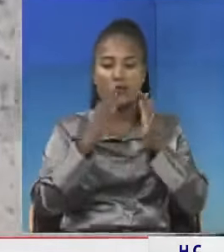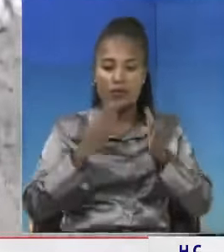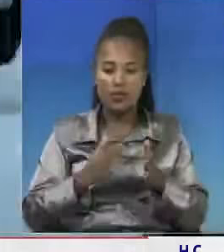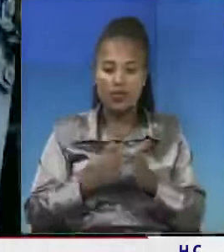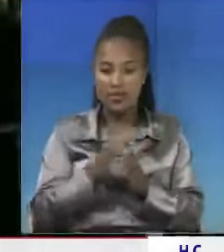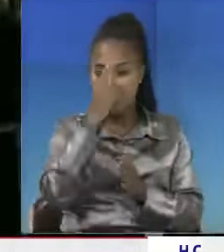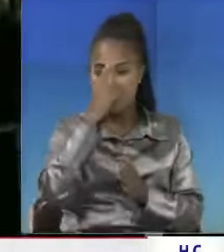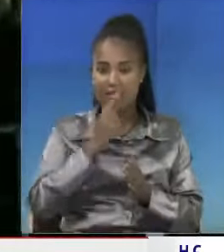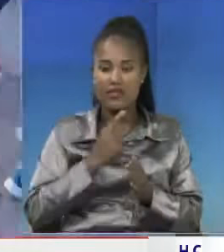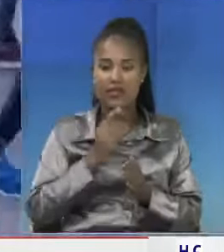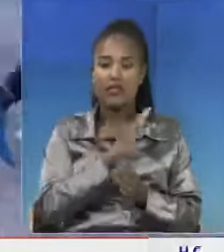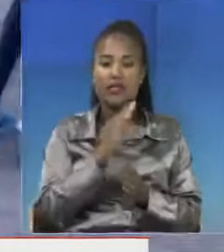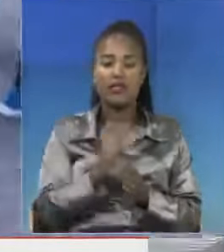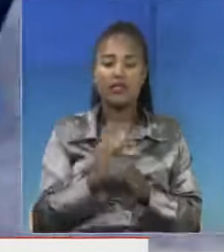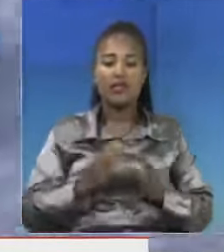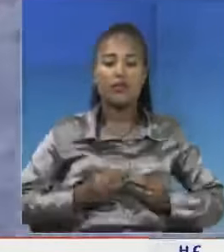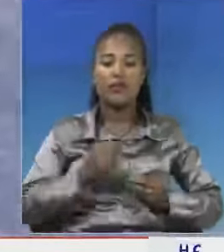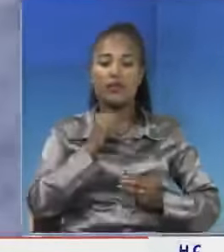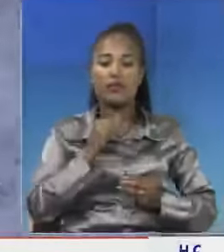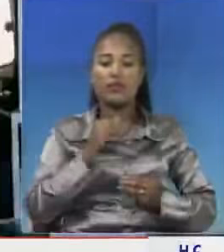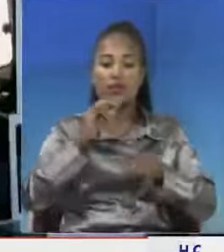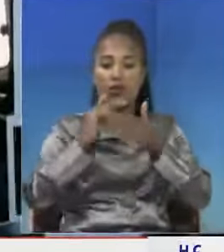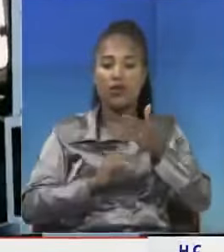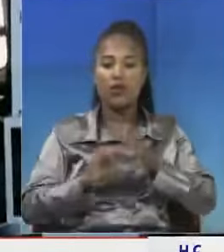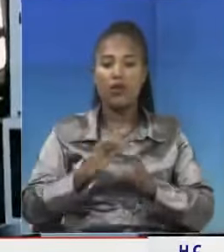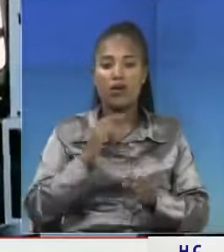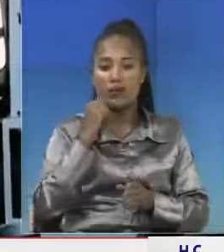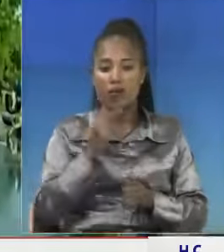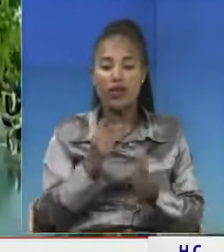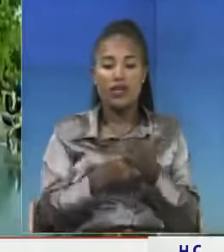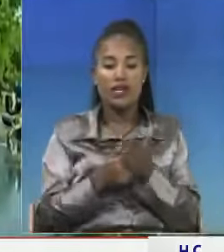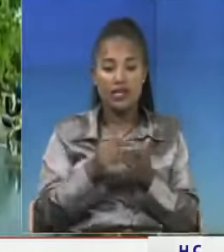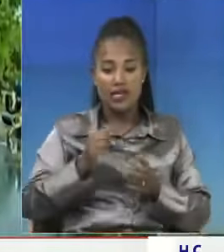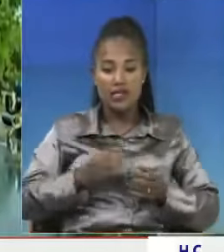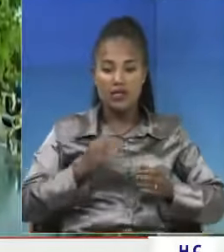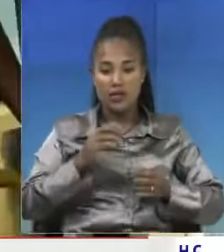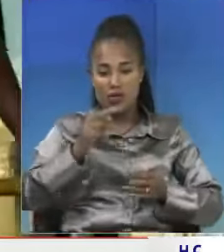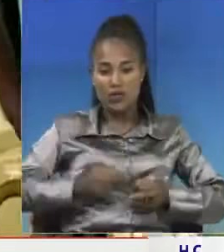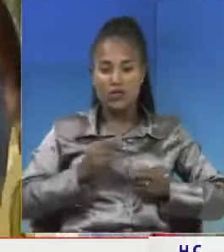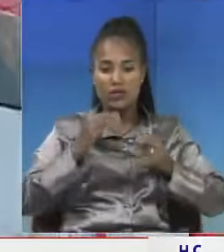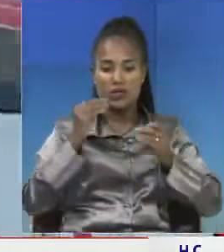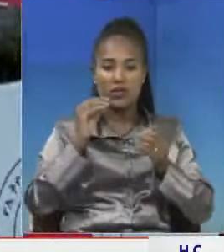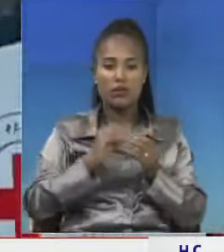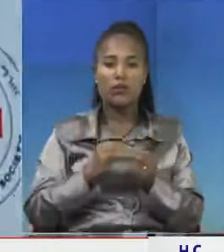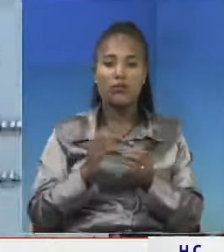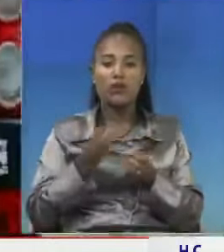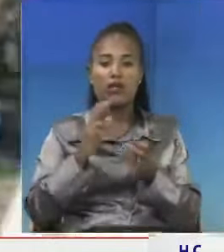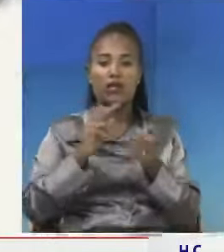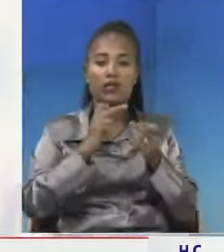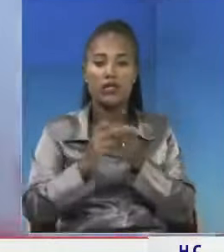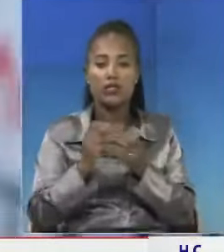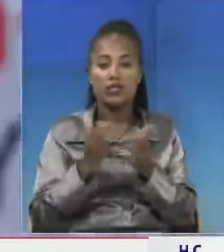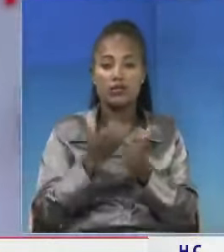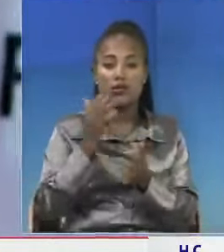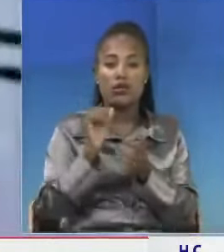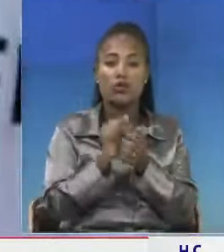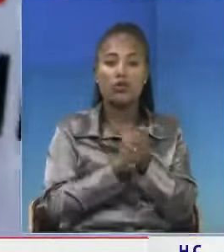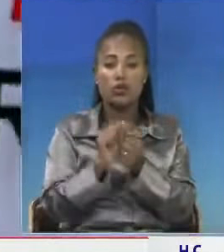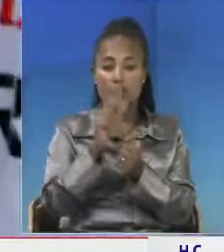ዘንድ ታማኝነታችንና ተቀባይነታችን እንዲጎድፍ አድርገዋል። ይህም የሰው ህይወት ማጣትን ጨምሮ በርካታ የድርጅታችን ንብረቶች